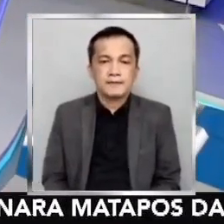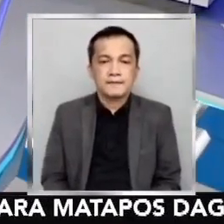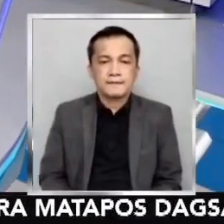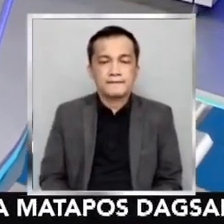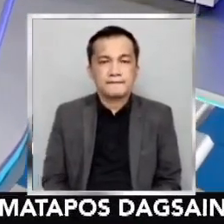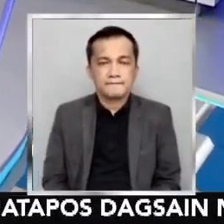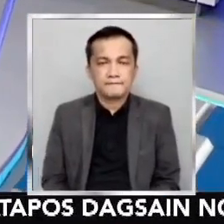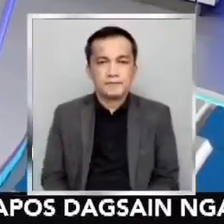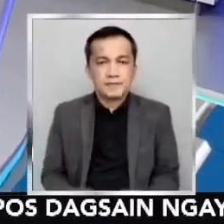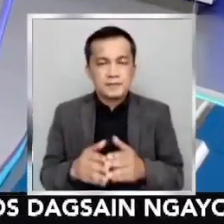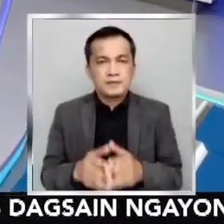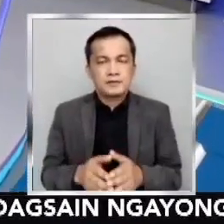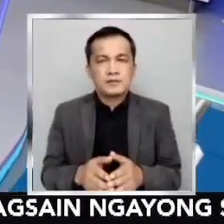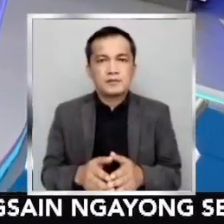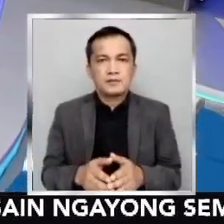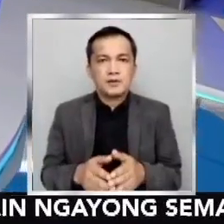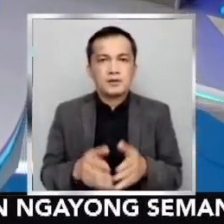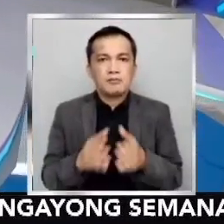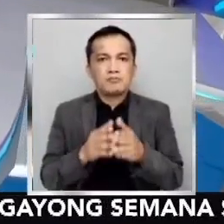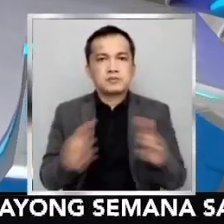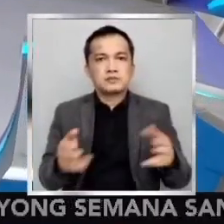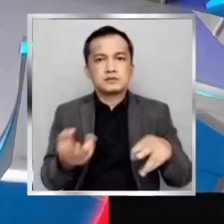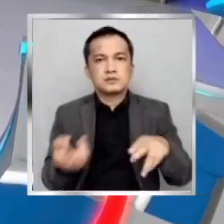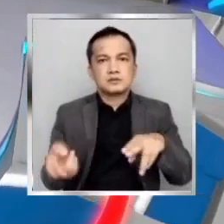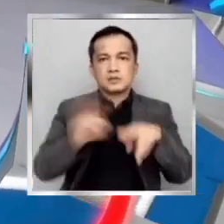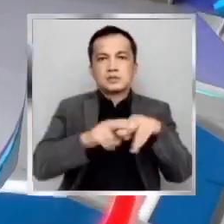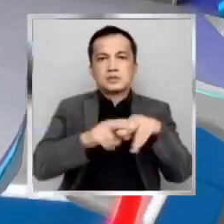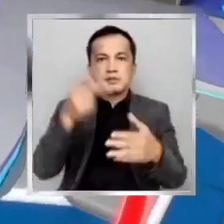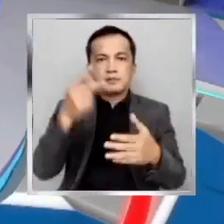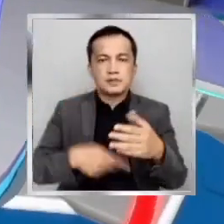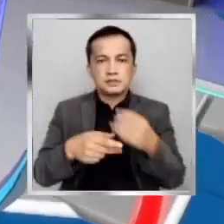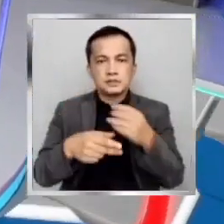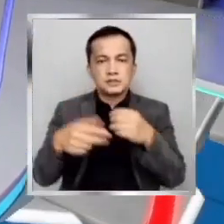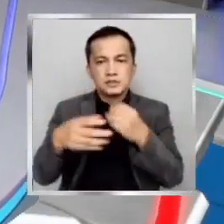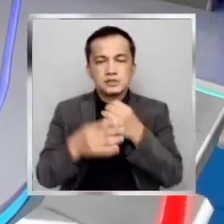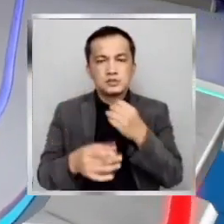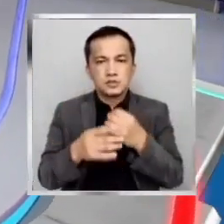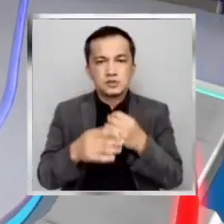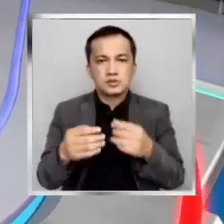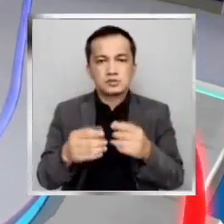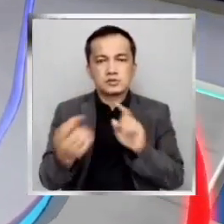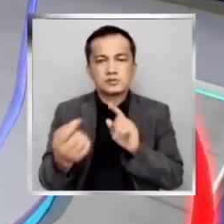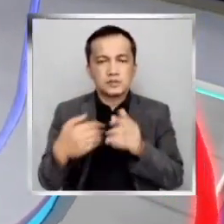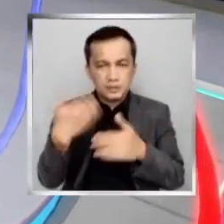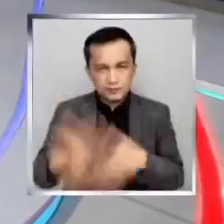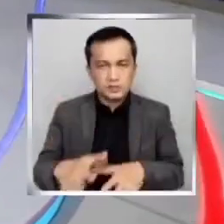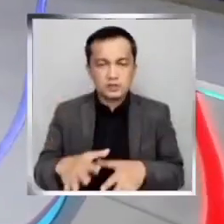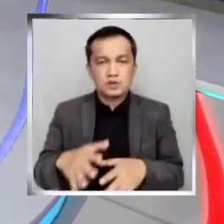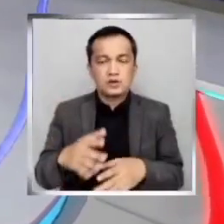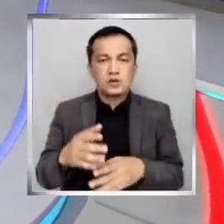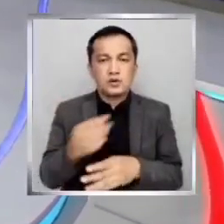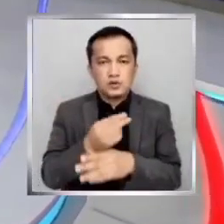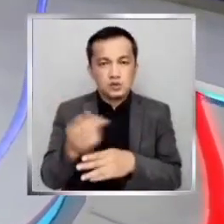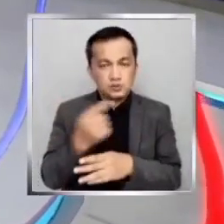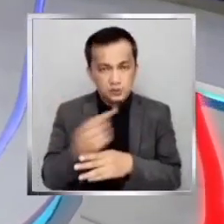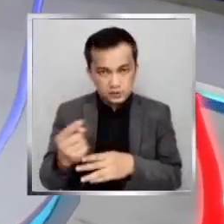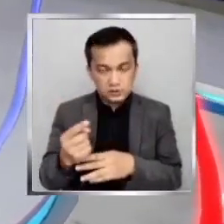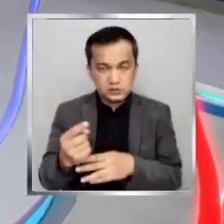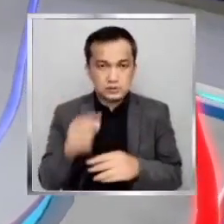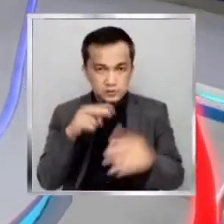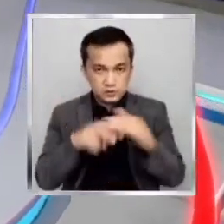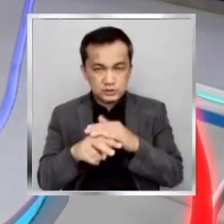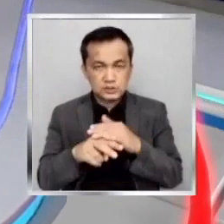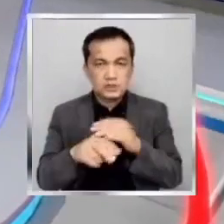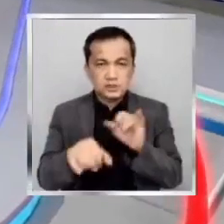Big time oil price hike ang sasalubong sa mga biyahero pagkatapos ng Semana Santa long weekend. Sa projection ng ilang oil industry